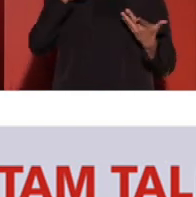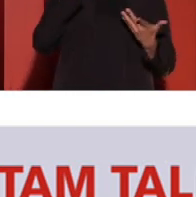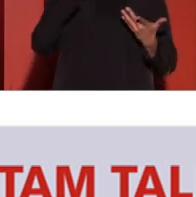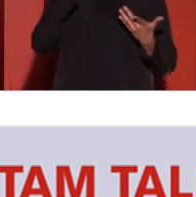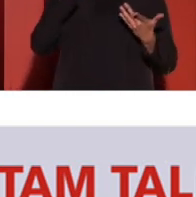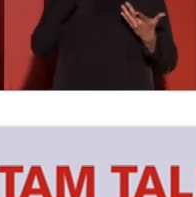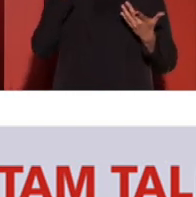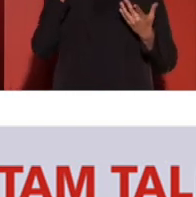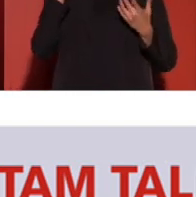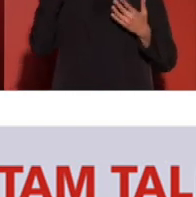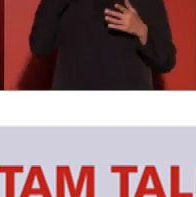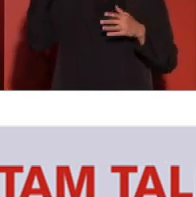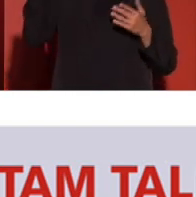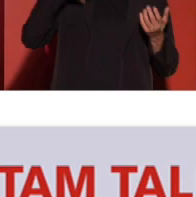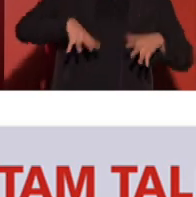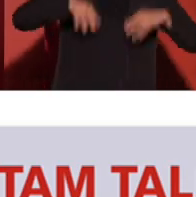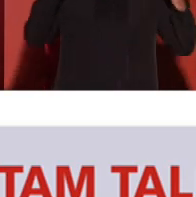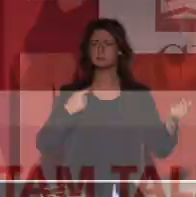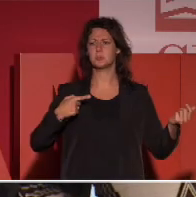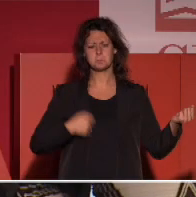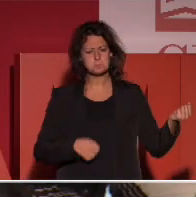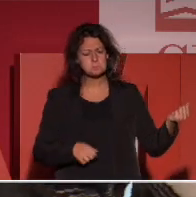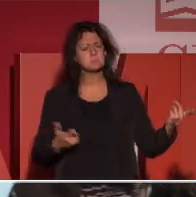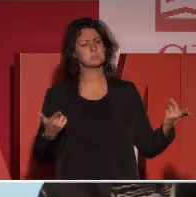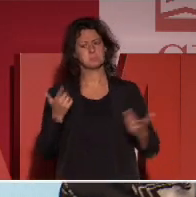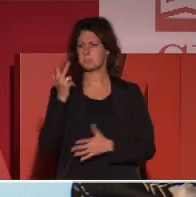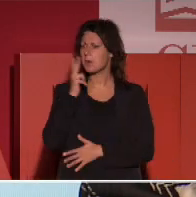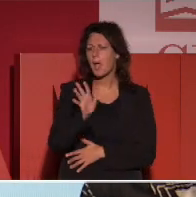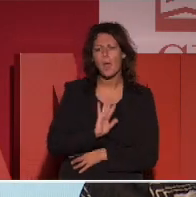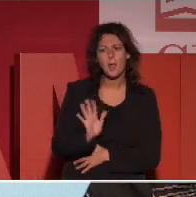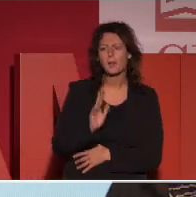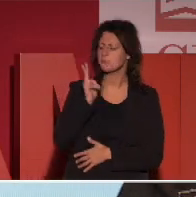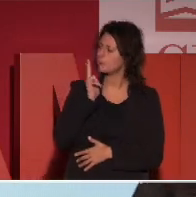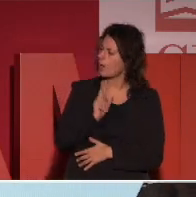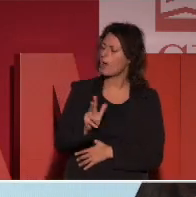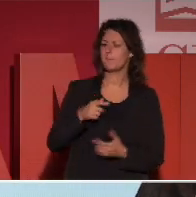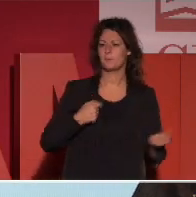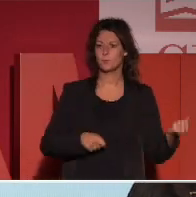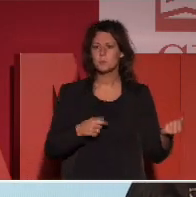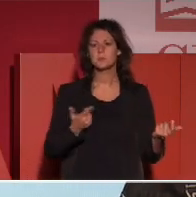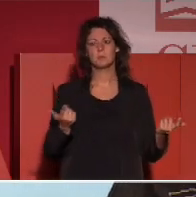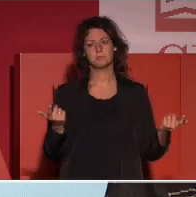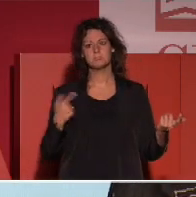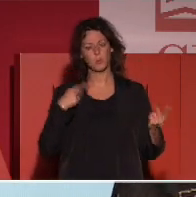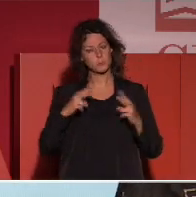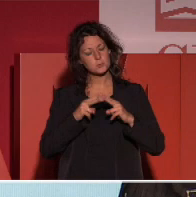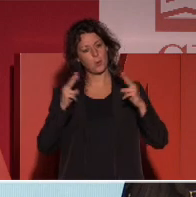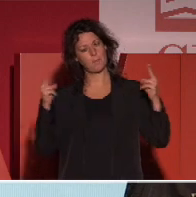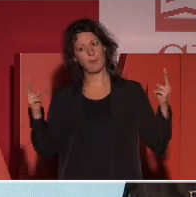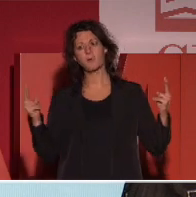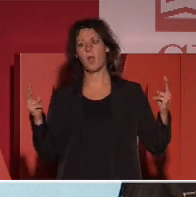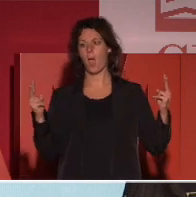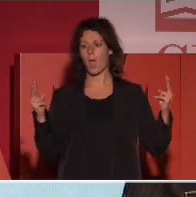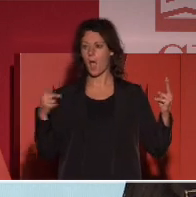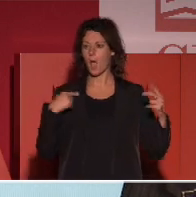gli esecutori musicali degli inizi i supporters del dell'inizio stati molto bravi io ho anche scoperto che a volte sotto la giacca